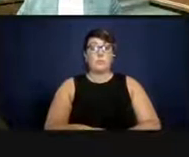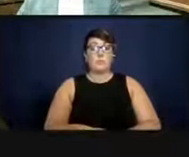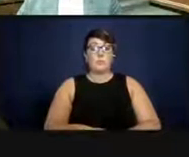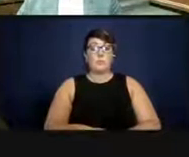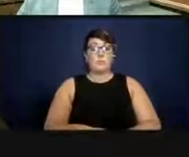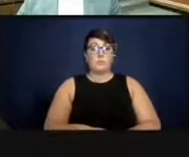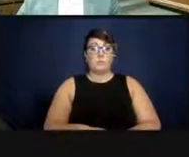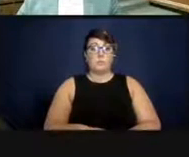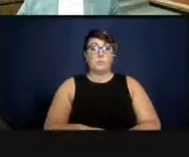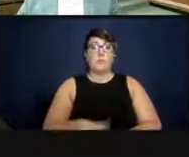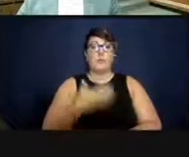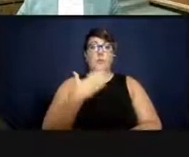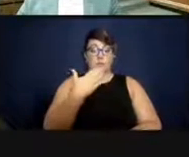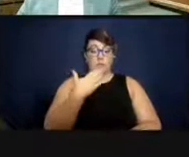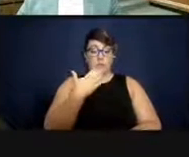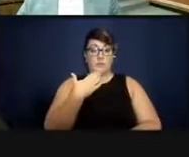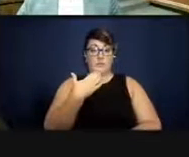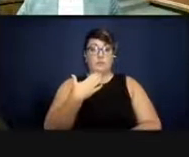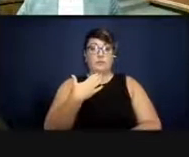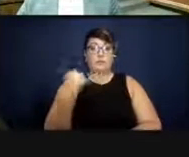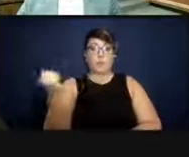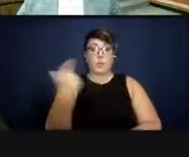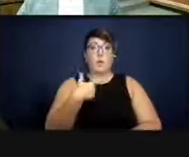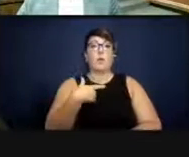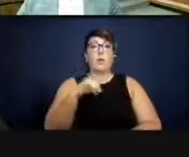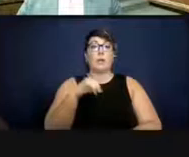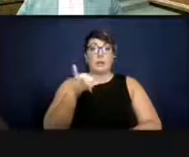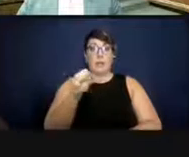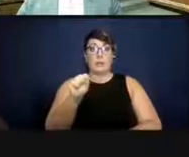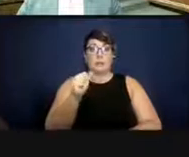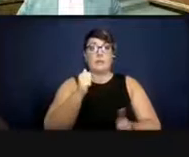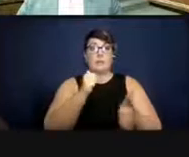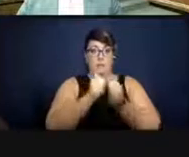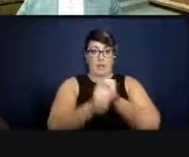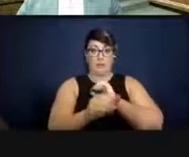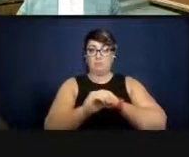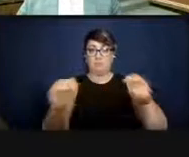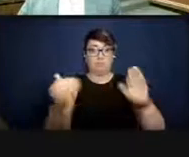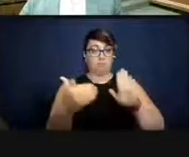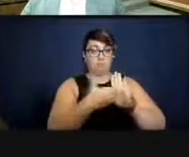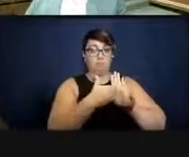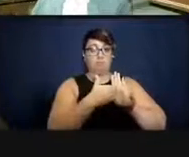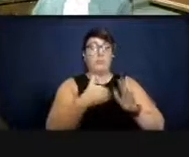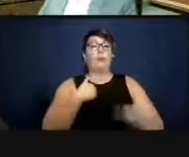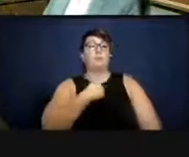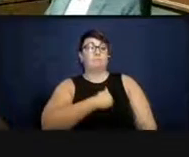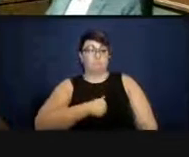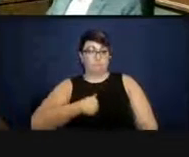ارفعوا ايديكم من فضلكم. شكرا، الموافقة بالاجماع، شكرا جزيلا.